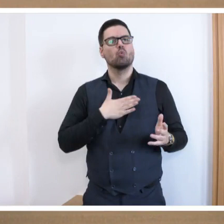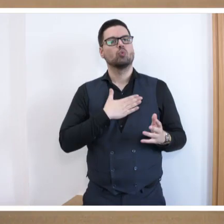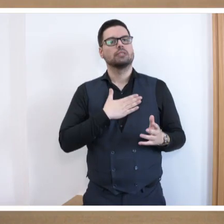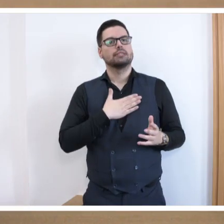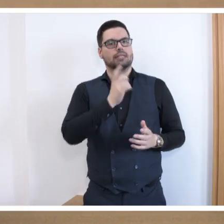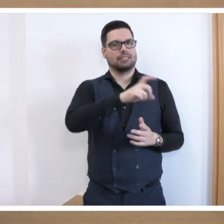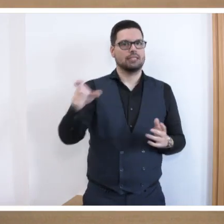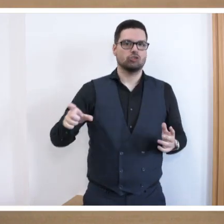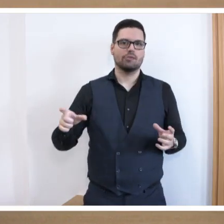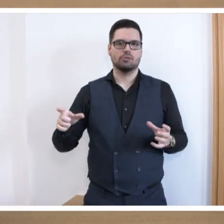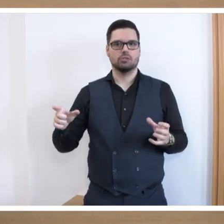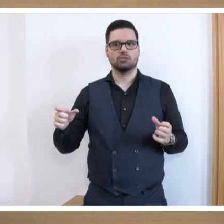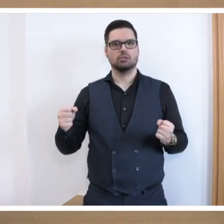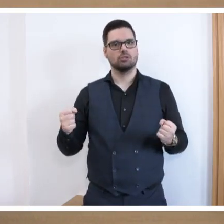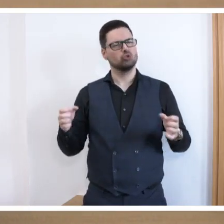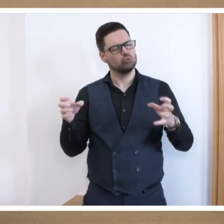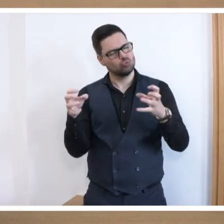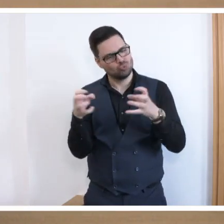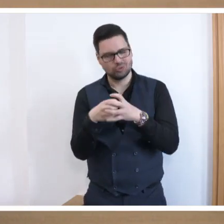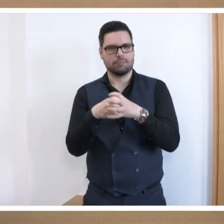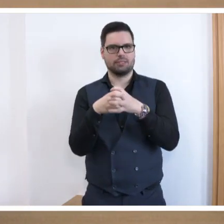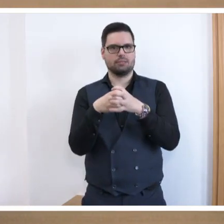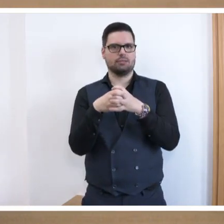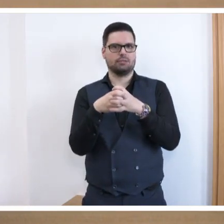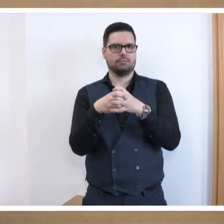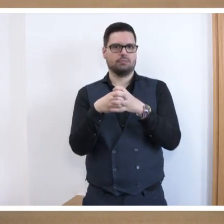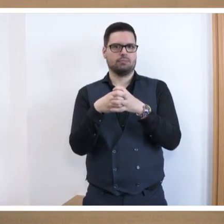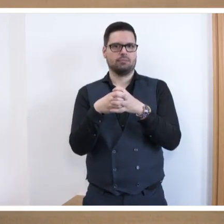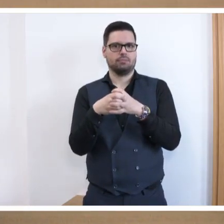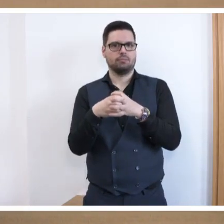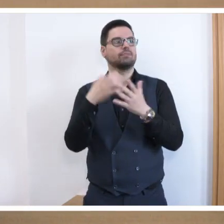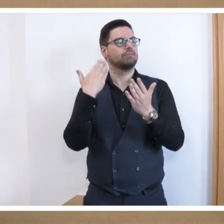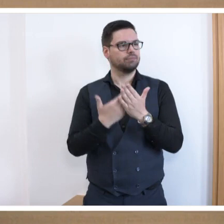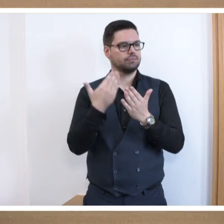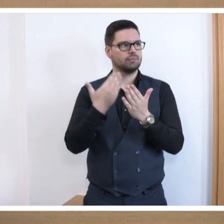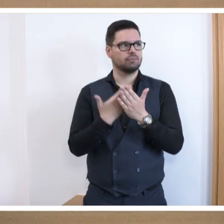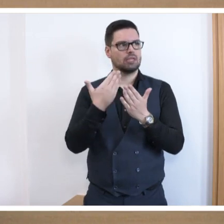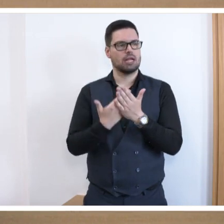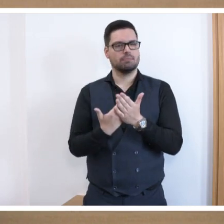im Saarland ein Stück weit wieder zusammengebracht. Und deshalb brauchen wir